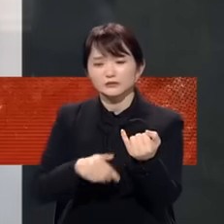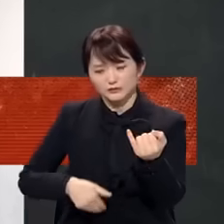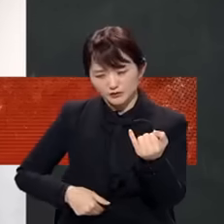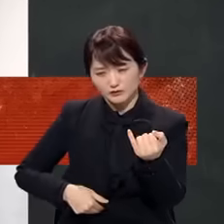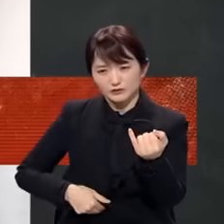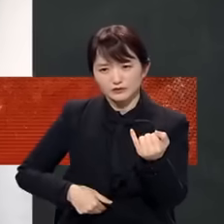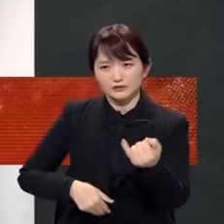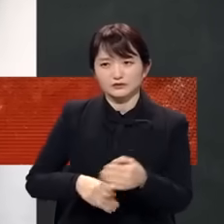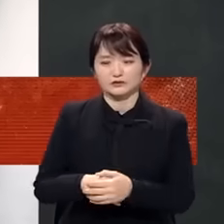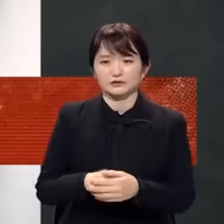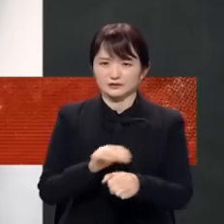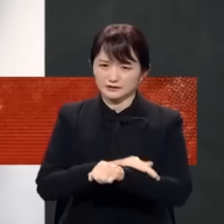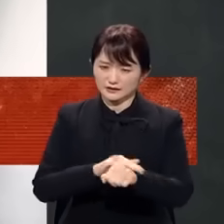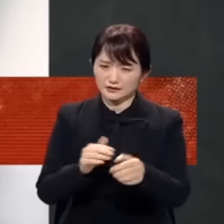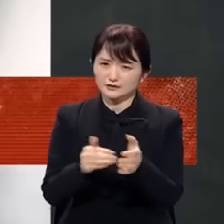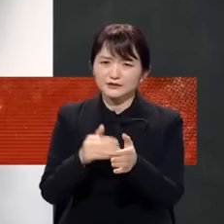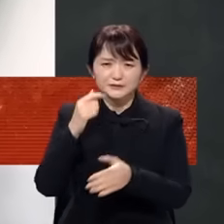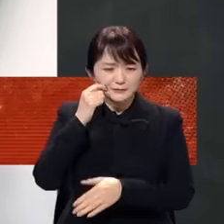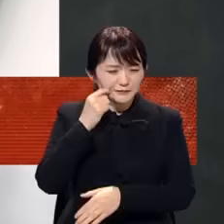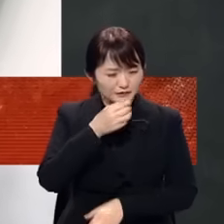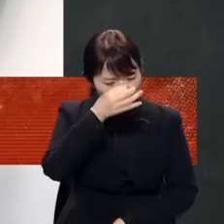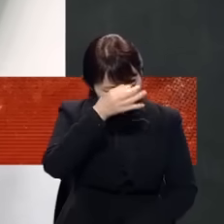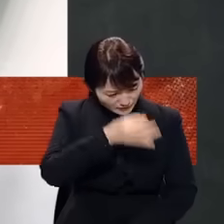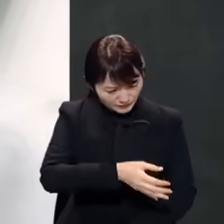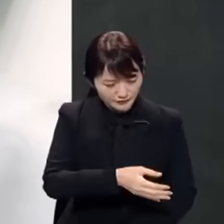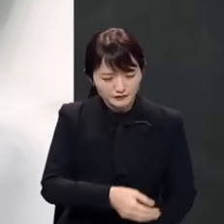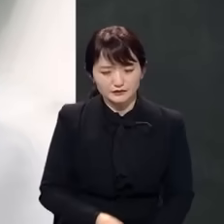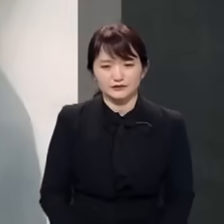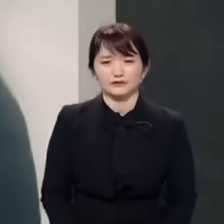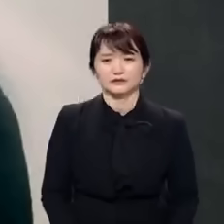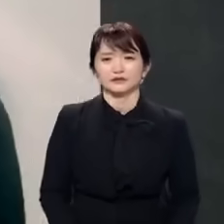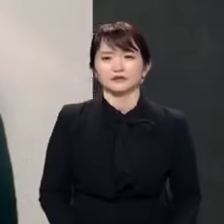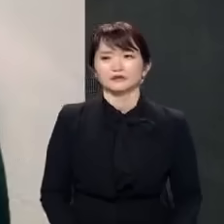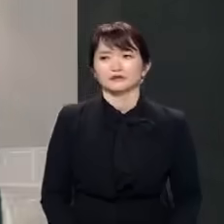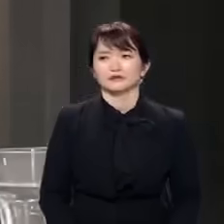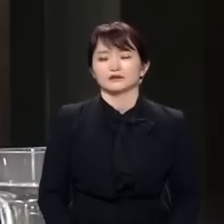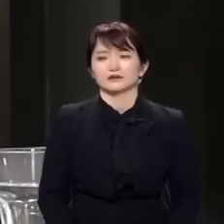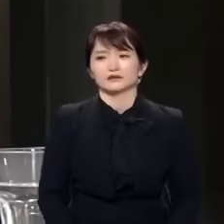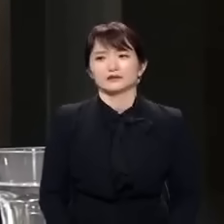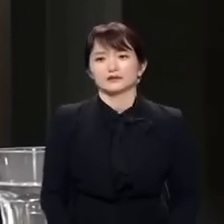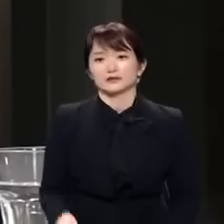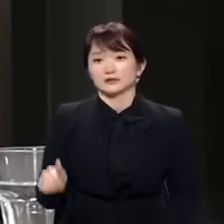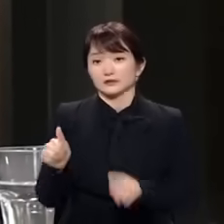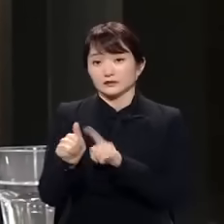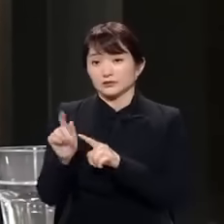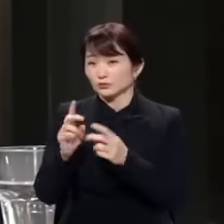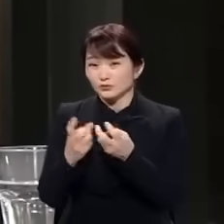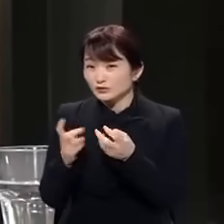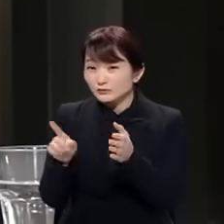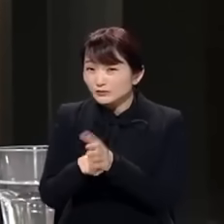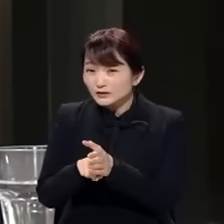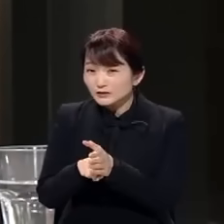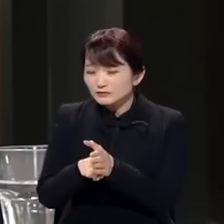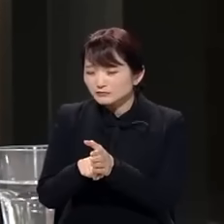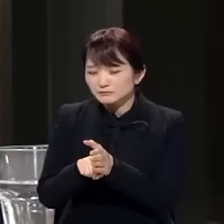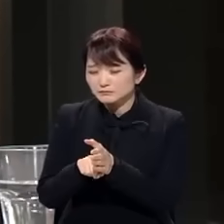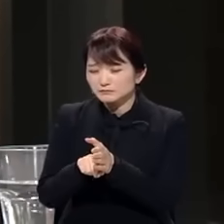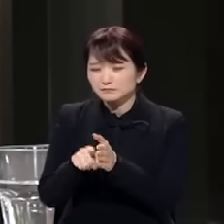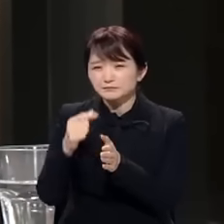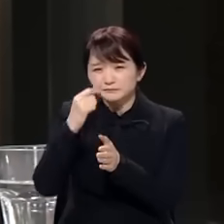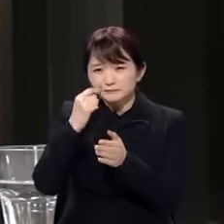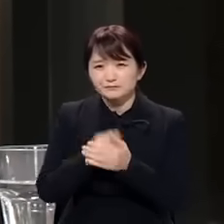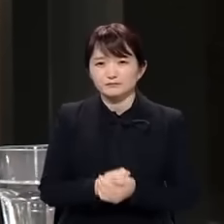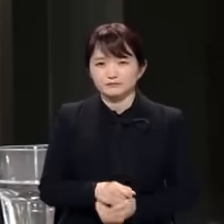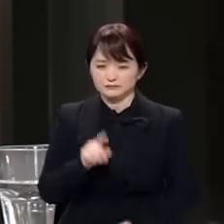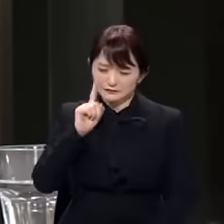거였고 제대로 정리 못해서 미안하다. 이렇게 얘기하고 있는 상황이라고 합니다. 이런 인간 어떻게 믿겠습니까? 예, 한번 시작된 의심은 쉽게